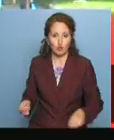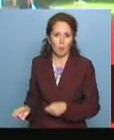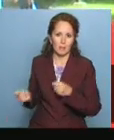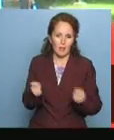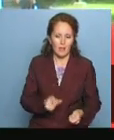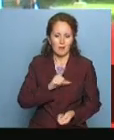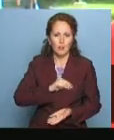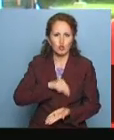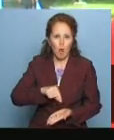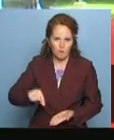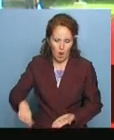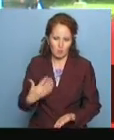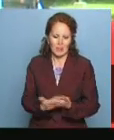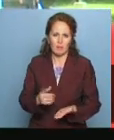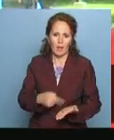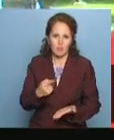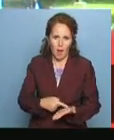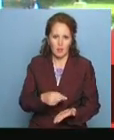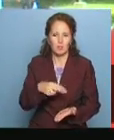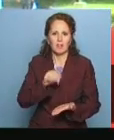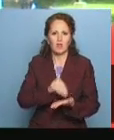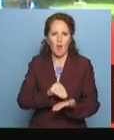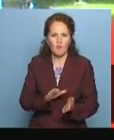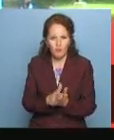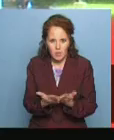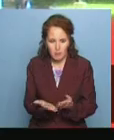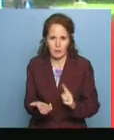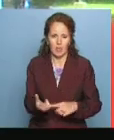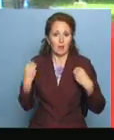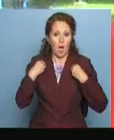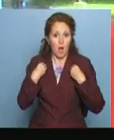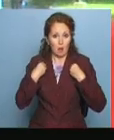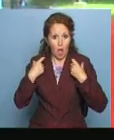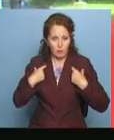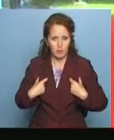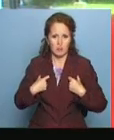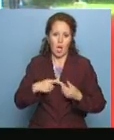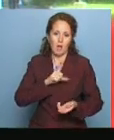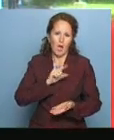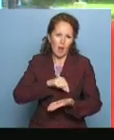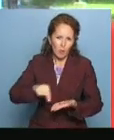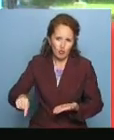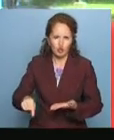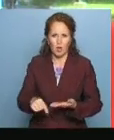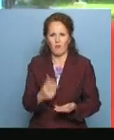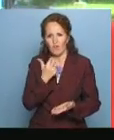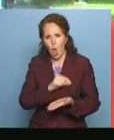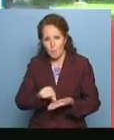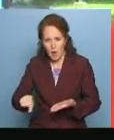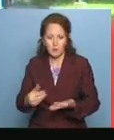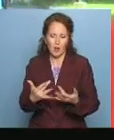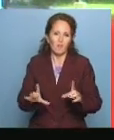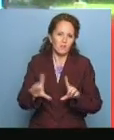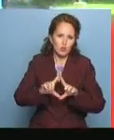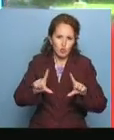канцелярские товары, тетради, дневники, ранцы, карандаши, фломастеры, ну все школьные принадлежности,